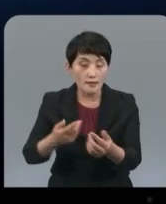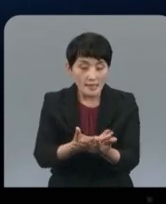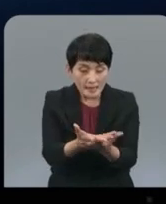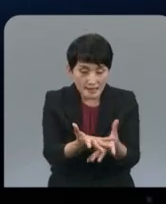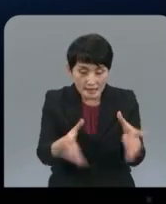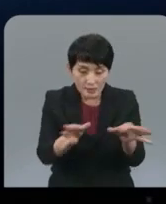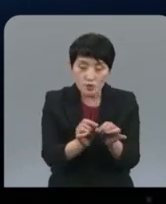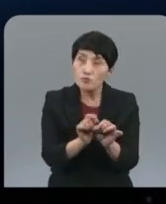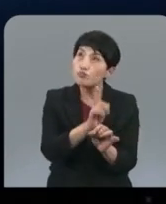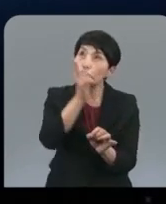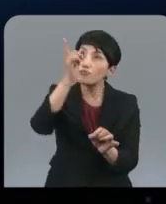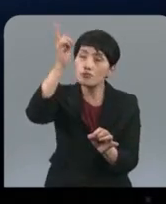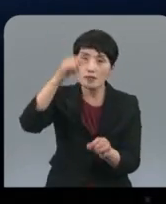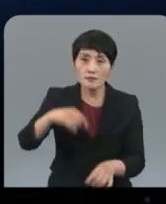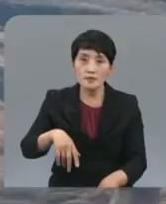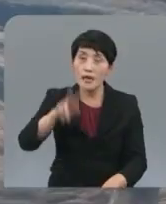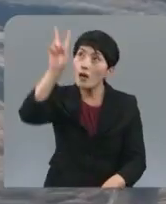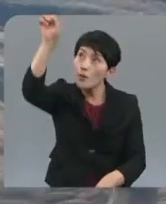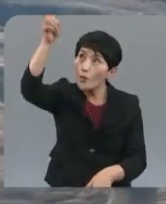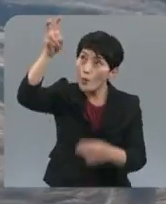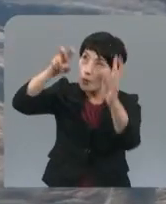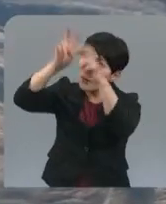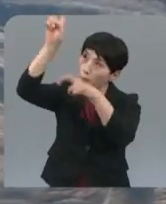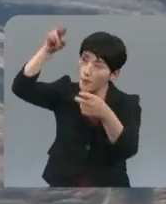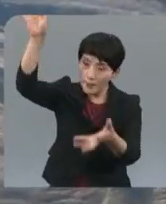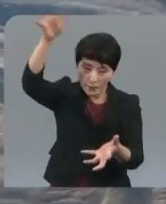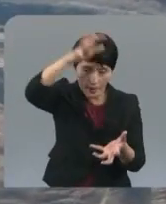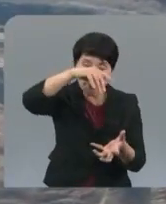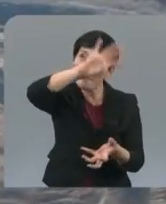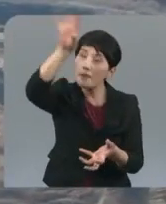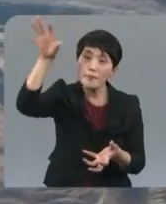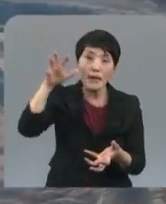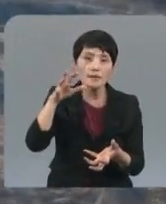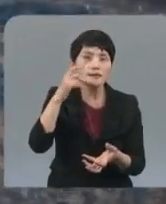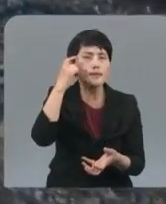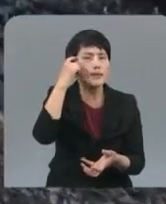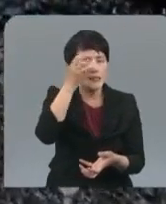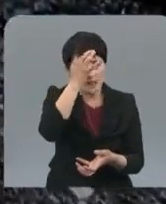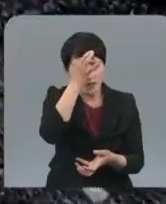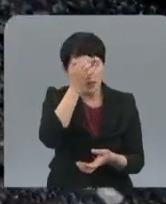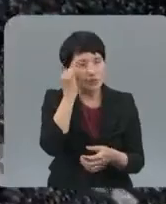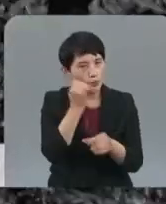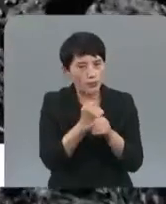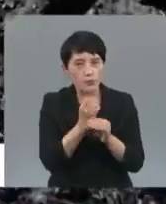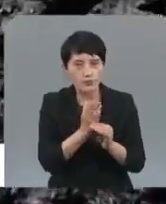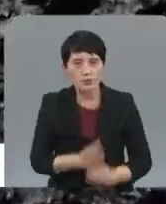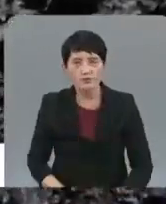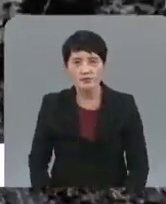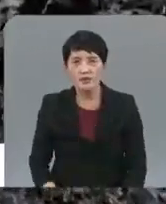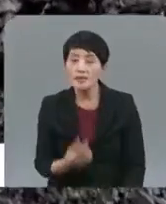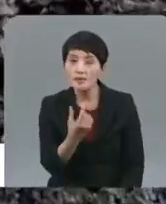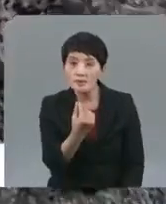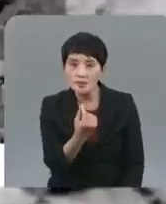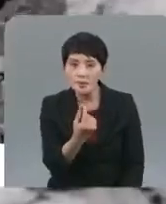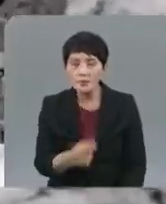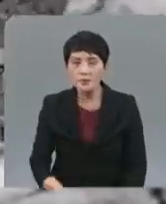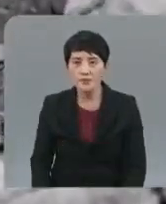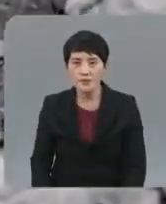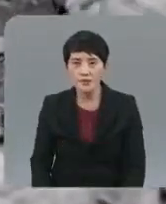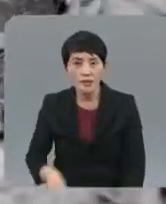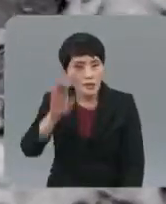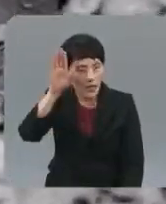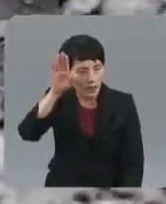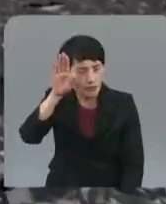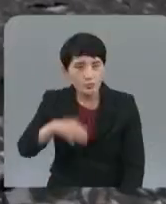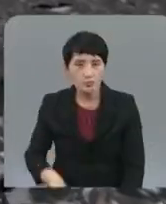nước như Mỹ châu Âu và Nhật Bản cũng đang phát triển công nghệ dọn rác vũ trụ sử dụng cánh tay robot hay nam châm và lưới giới chuyên gia đang